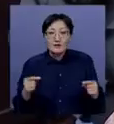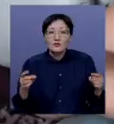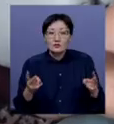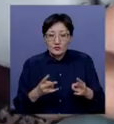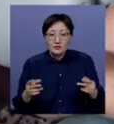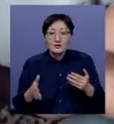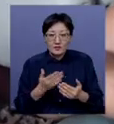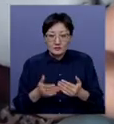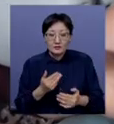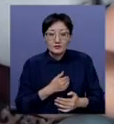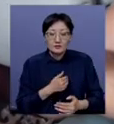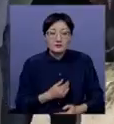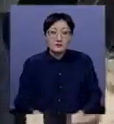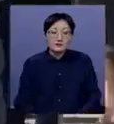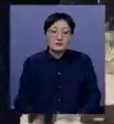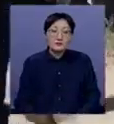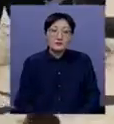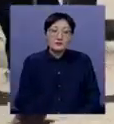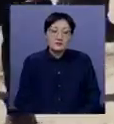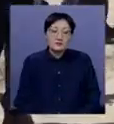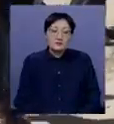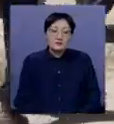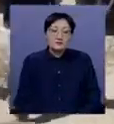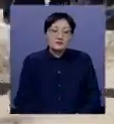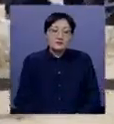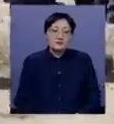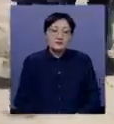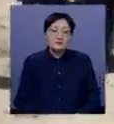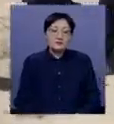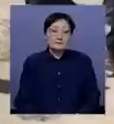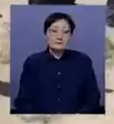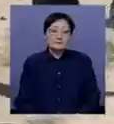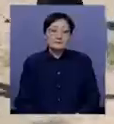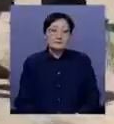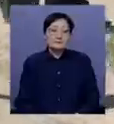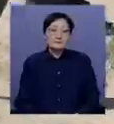талап етуде. Мерей Байет, Мержан Ерболатов, Алматы телеарнасы, Тараздан.